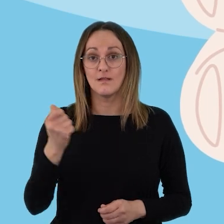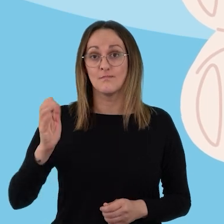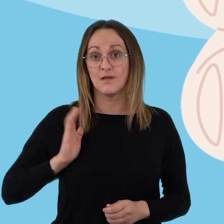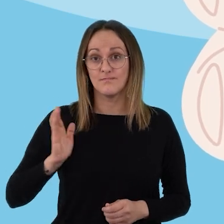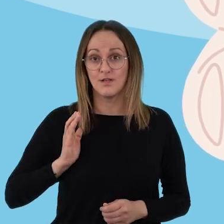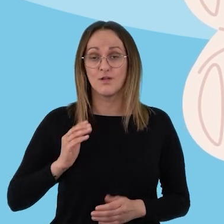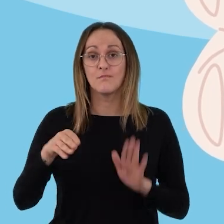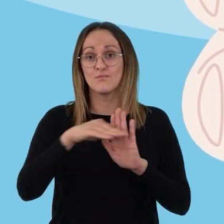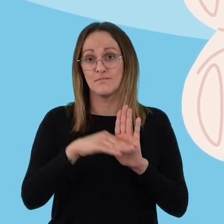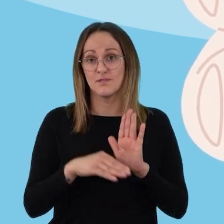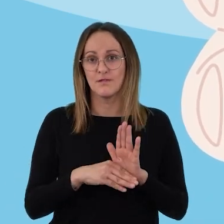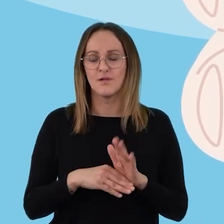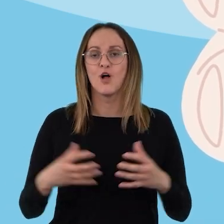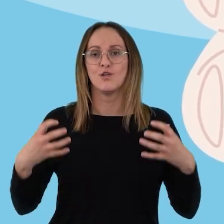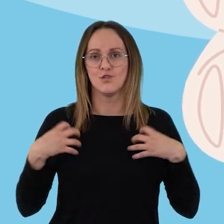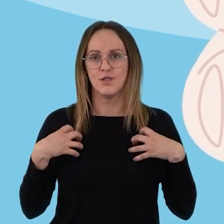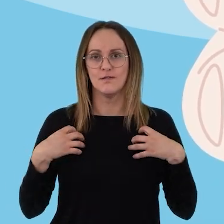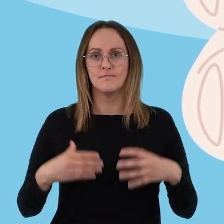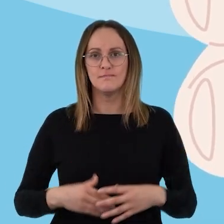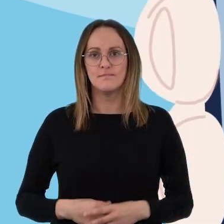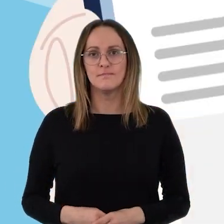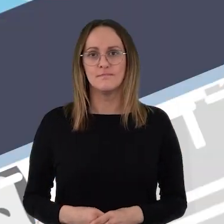Jedź bezpiecznie, przepisowo i żyj.